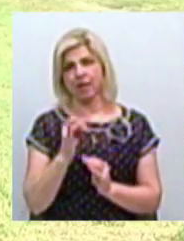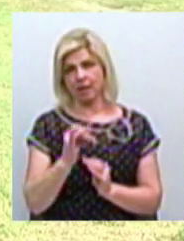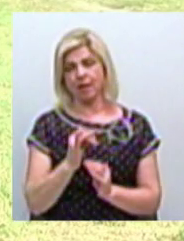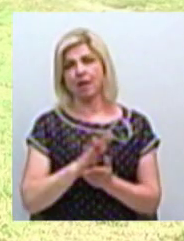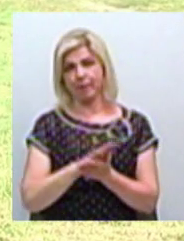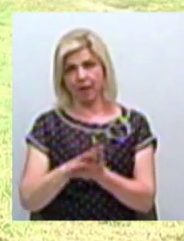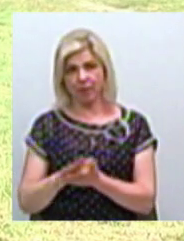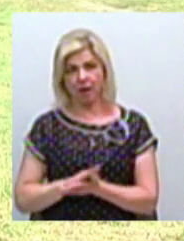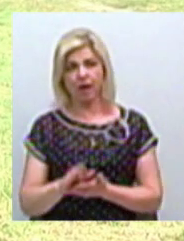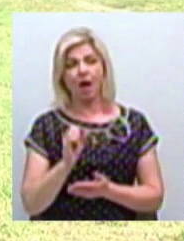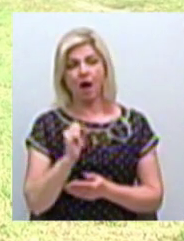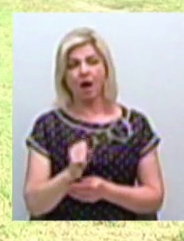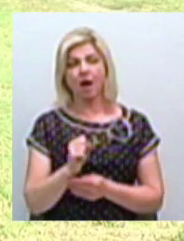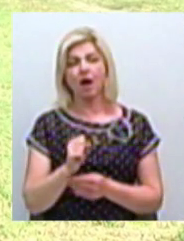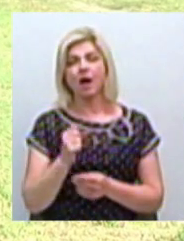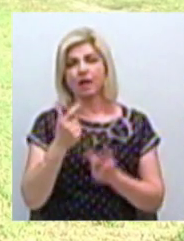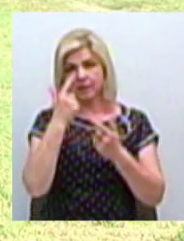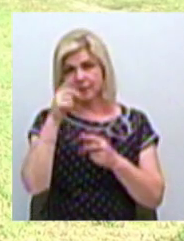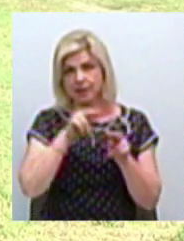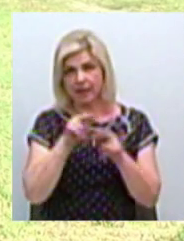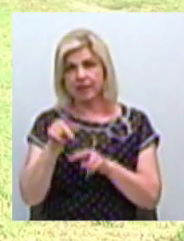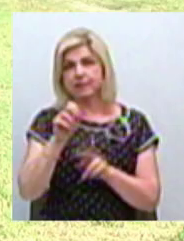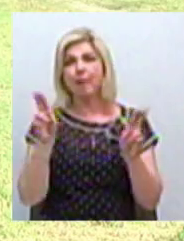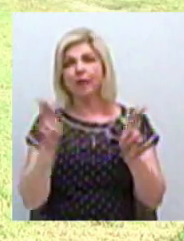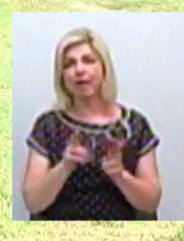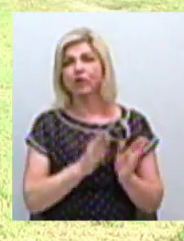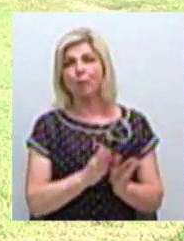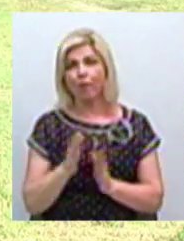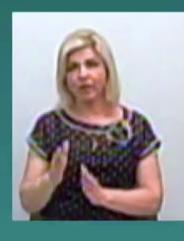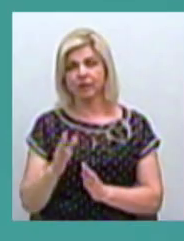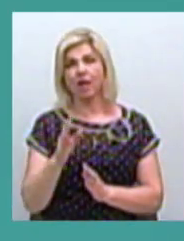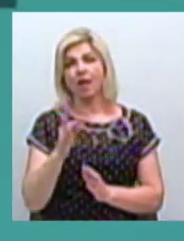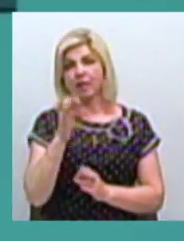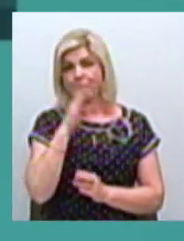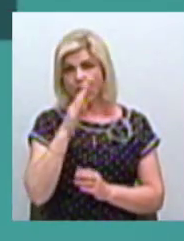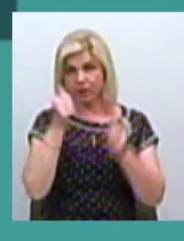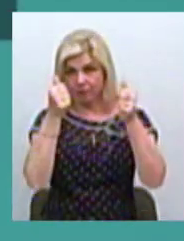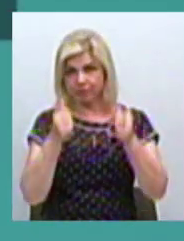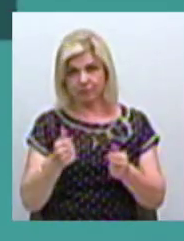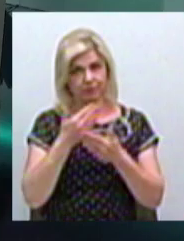обладнаного рятувального посту та стендів з інформацією про правила поведінки на воді немає.